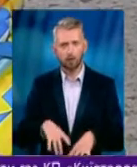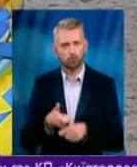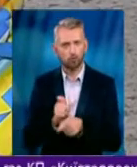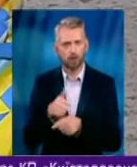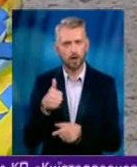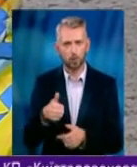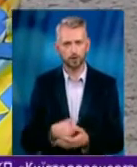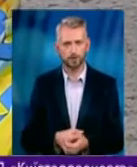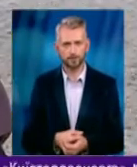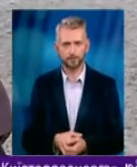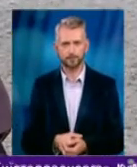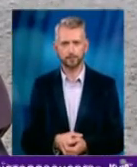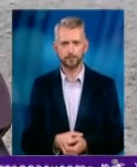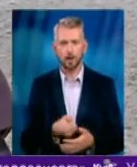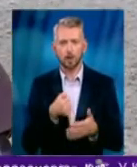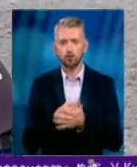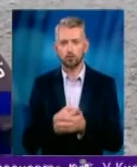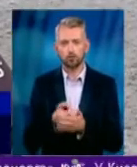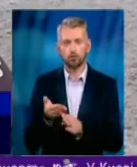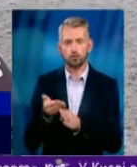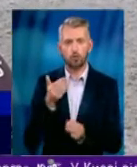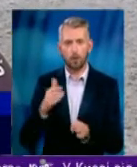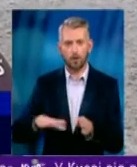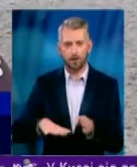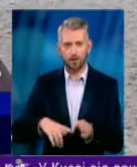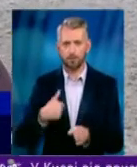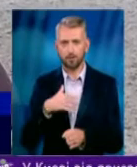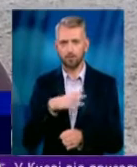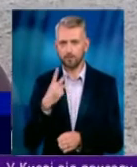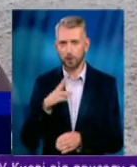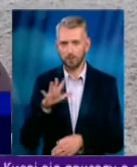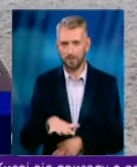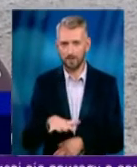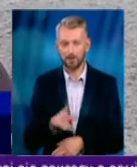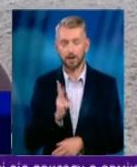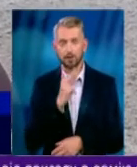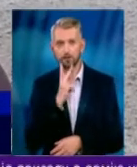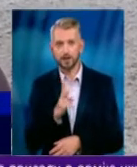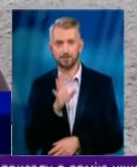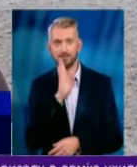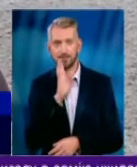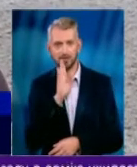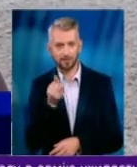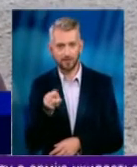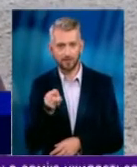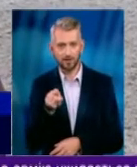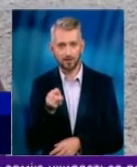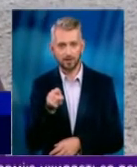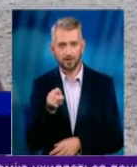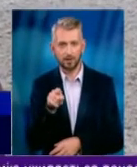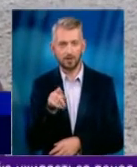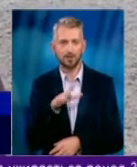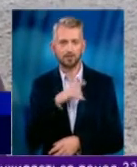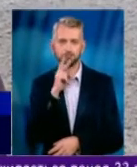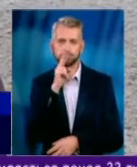хороший в цьому ділі. До коня я йшла другий. Ну, как видите, девочка закидку